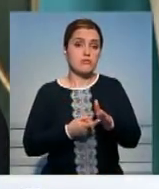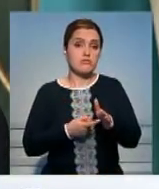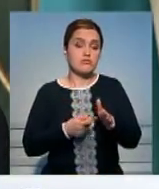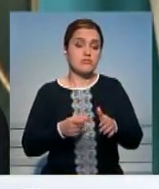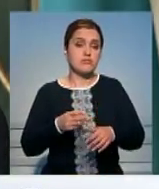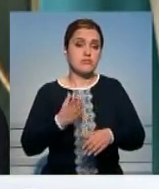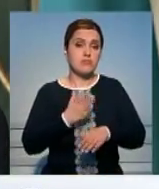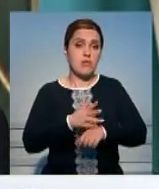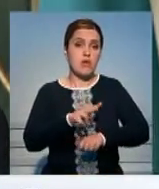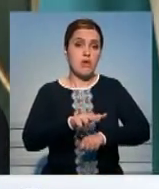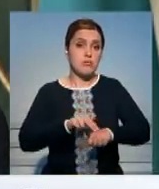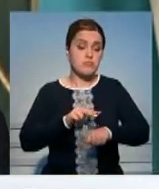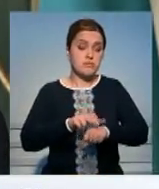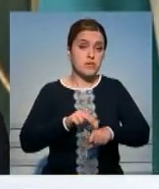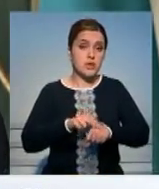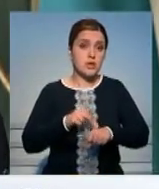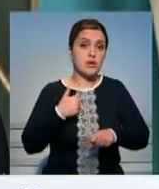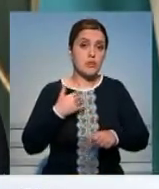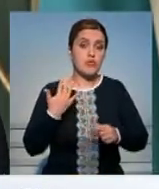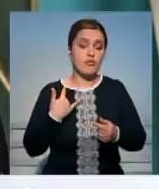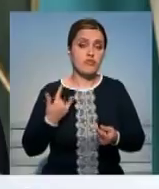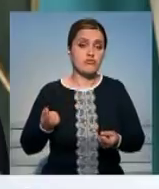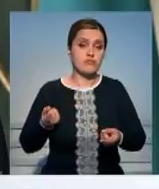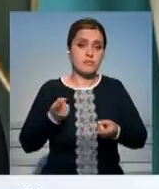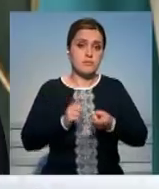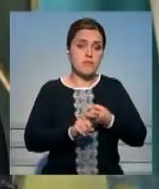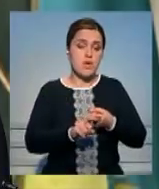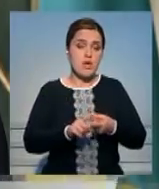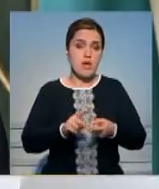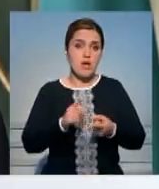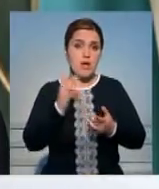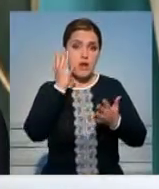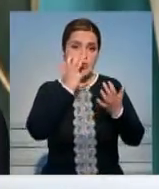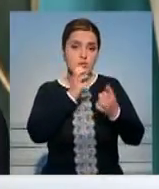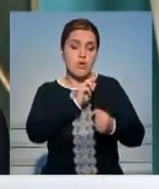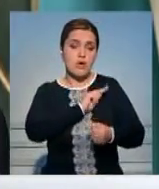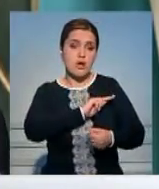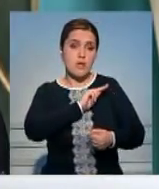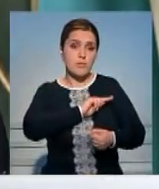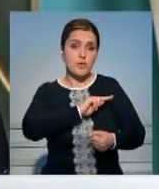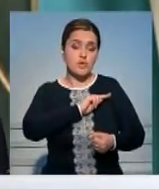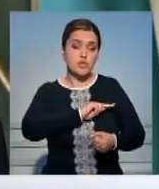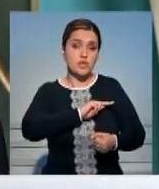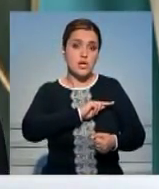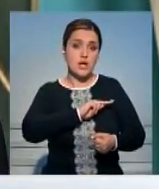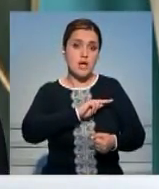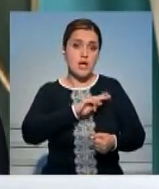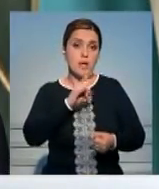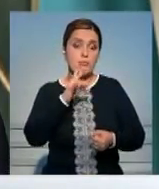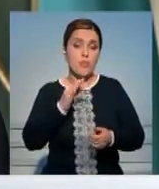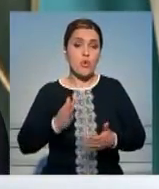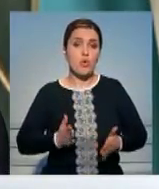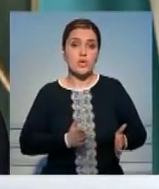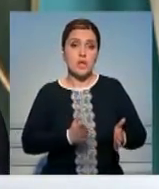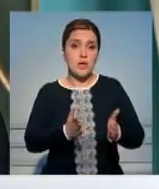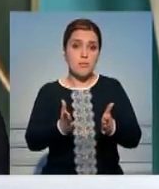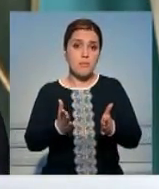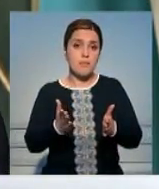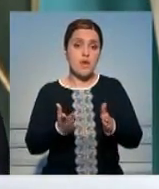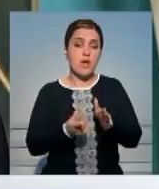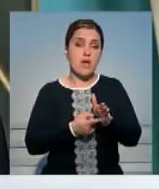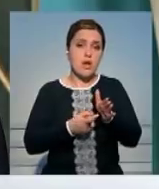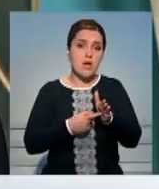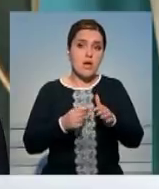а реальные контакты рабочие. Они ведутся по основным направлениям нашей практической